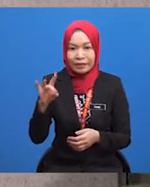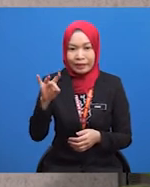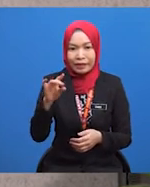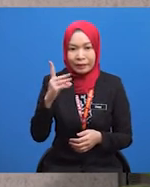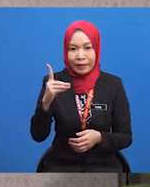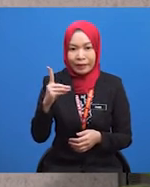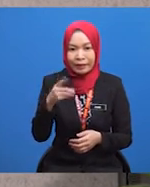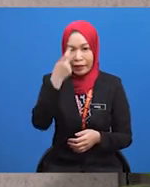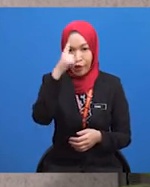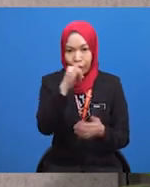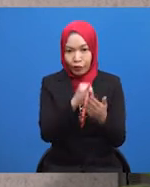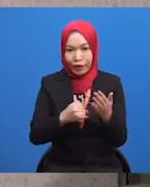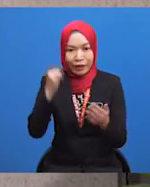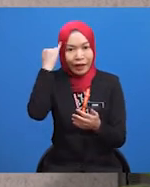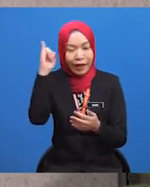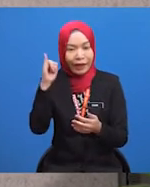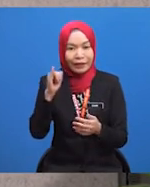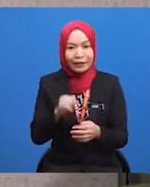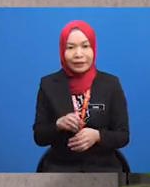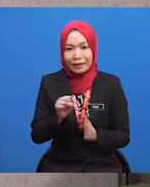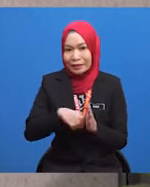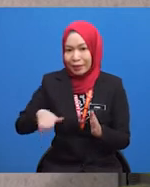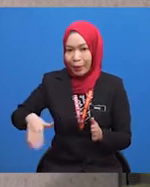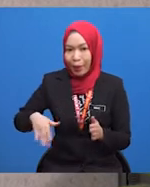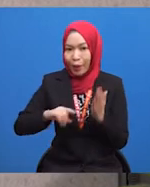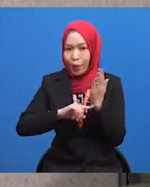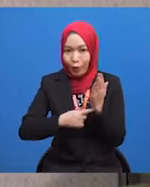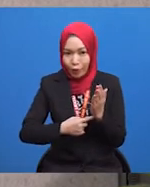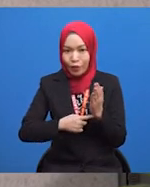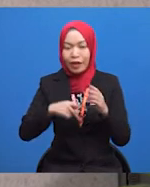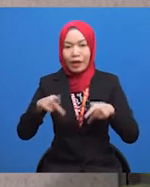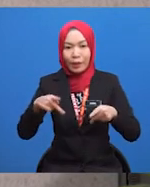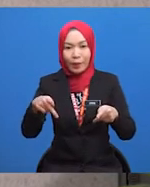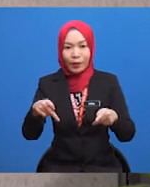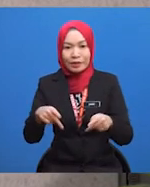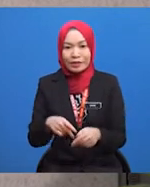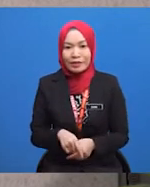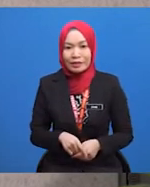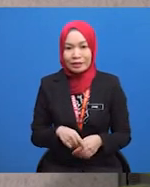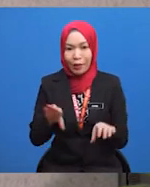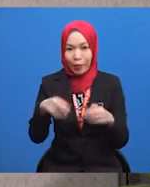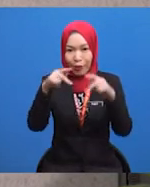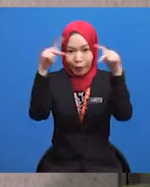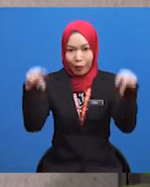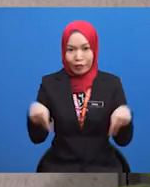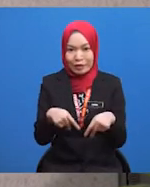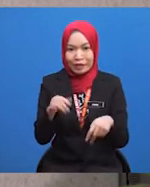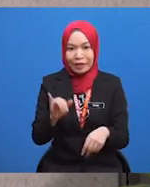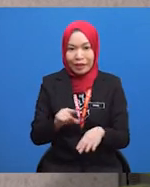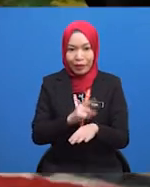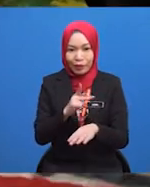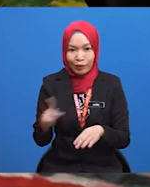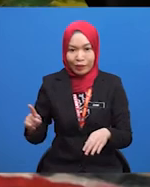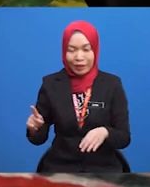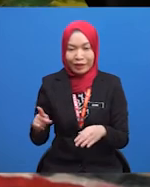lakaran idea murid-murid sebelum memulakan proses penghasilan poster menggunakan perisian Adobe